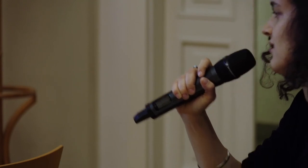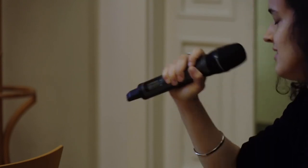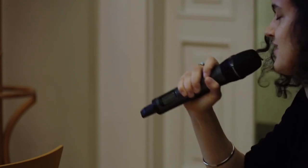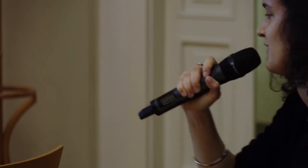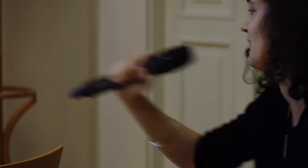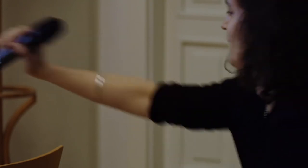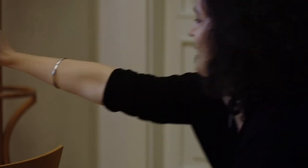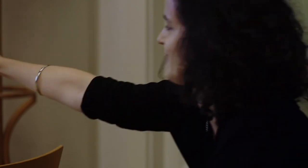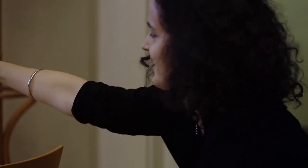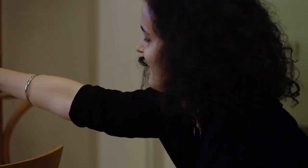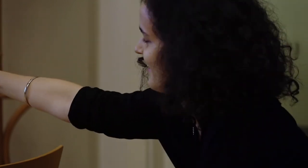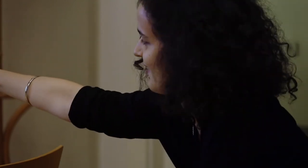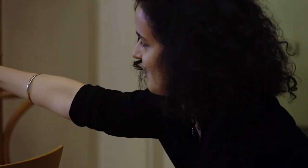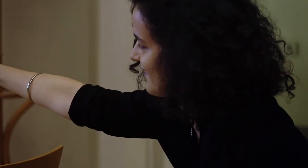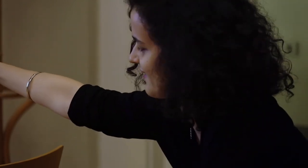přístupný.